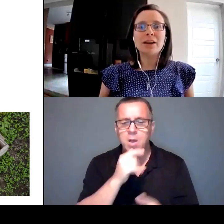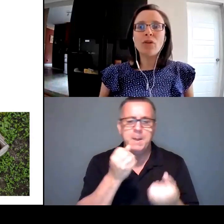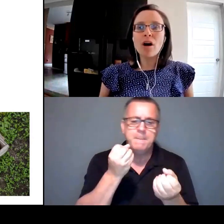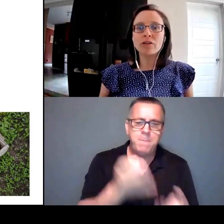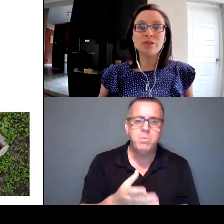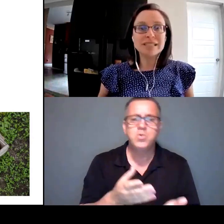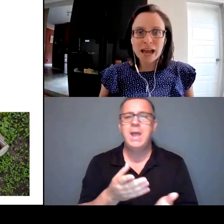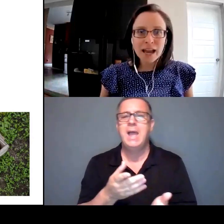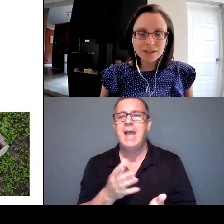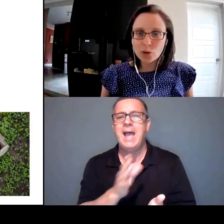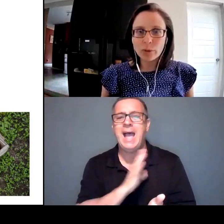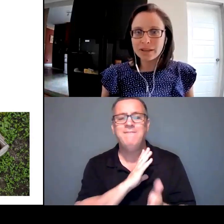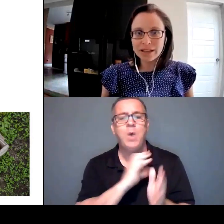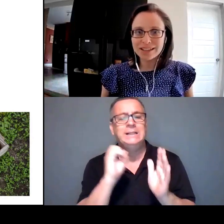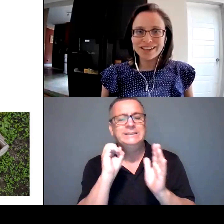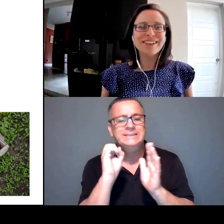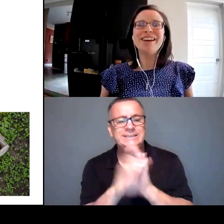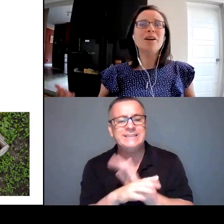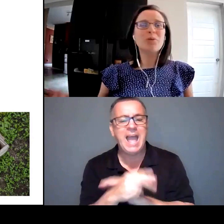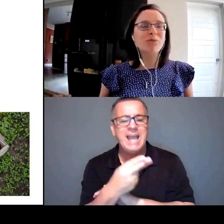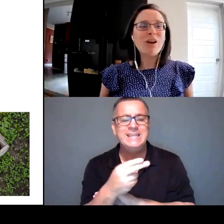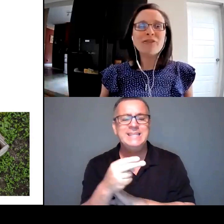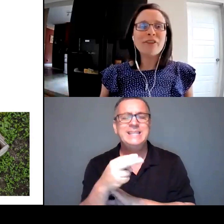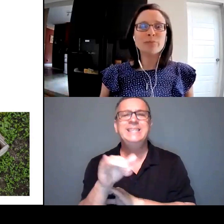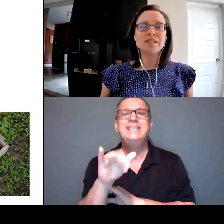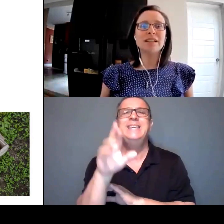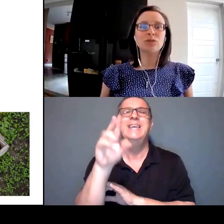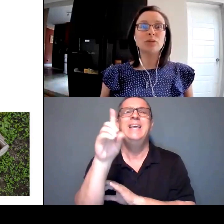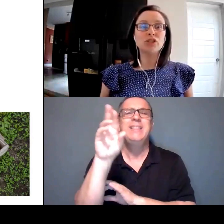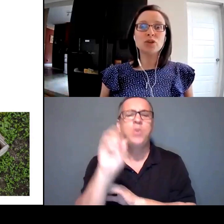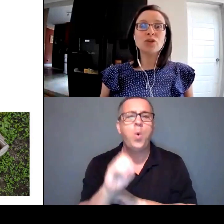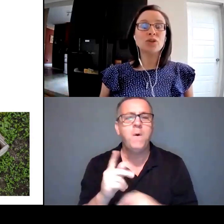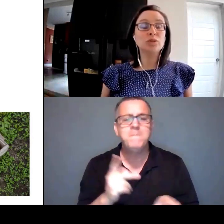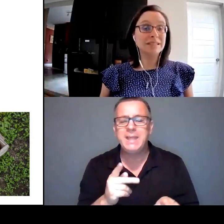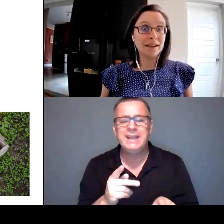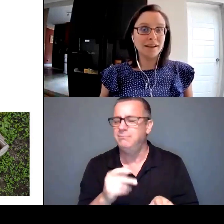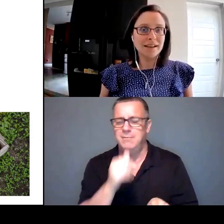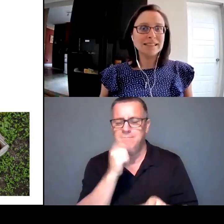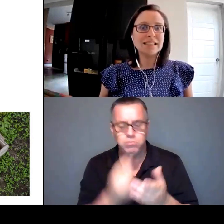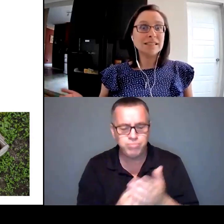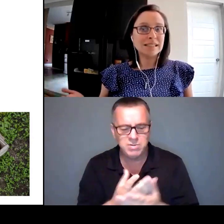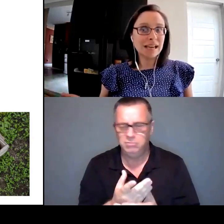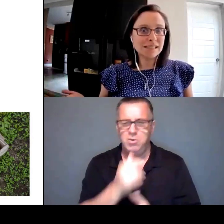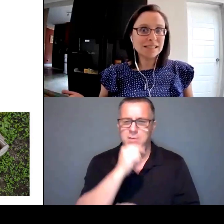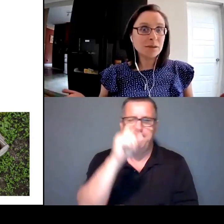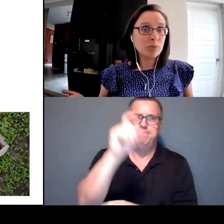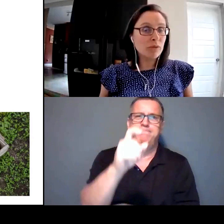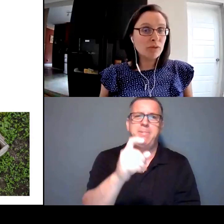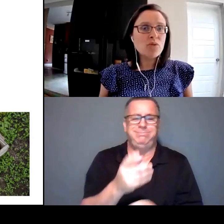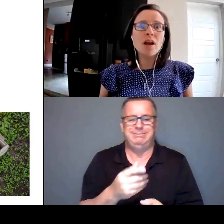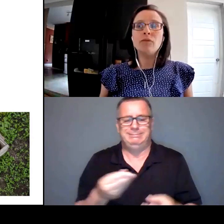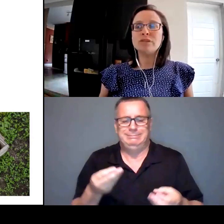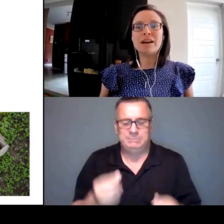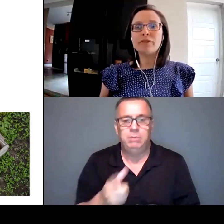besoin d'avoir une serre hydroponique pour pouvoir faire pousser de la nourriture tout le temps. C'est